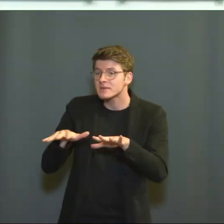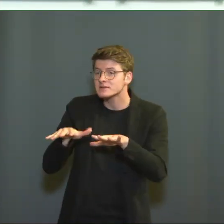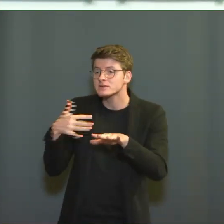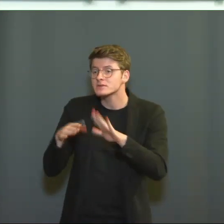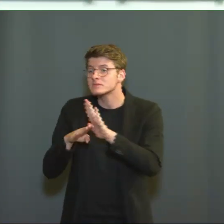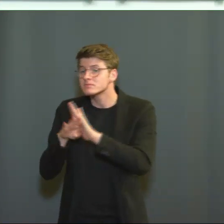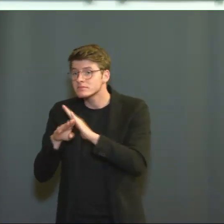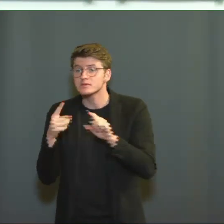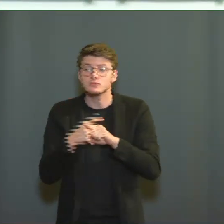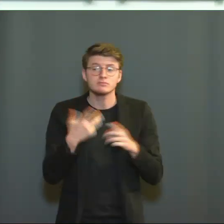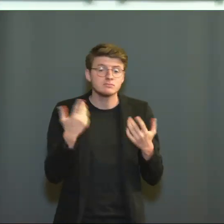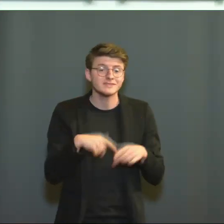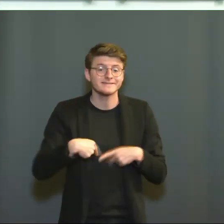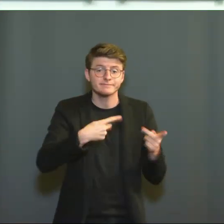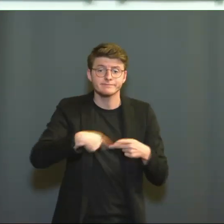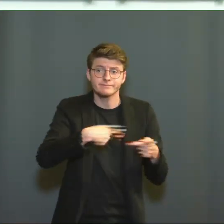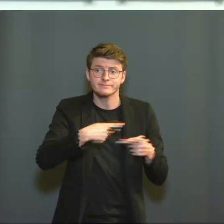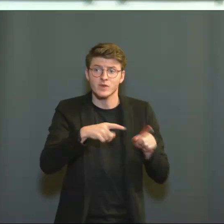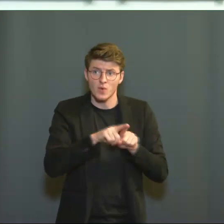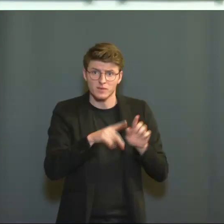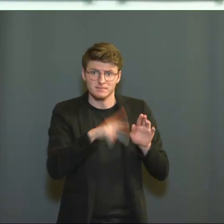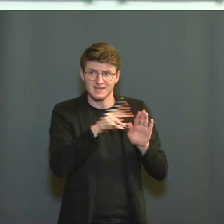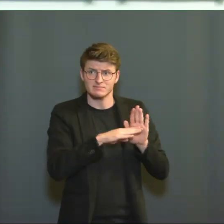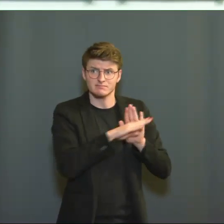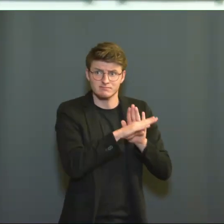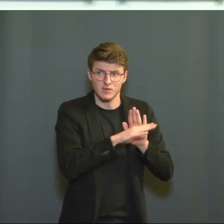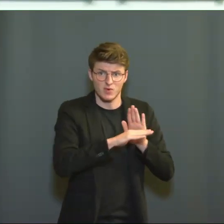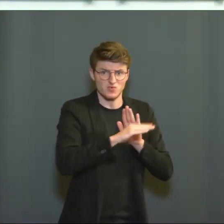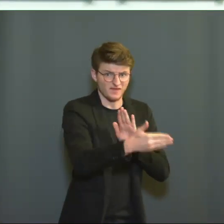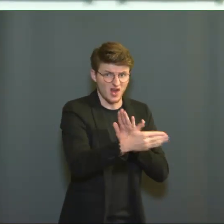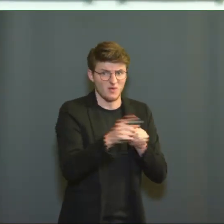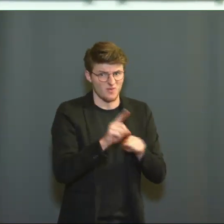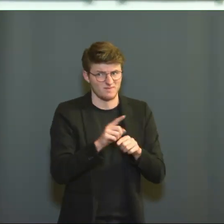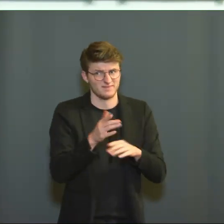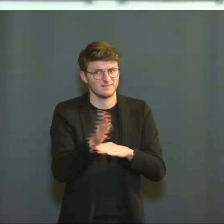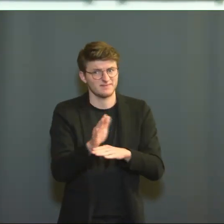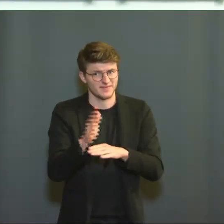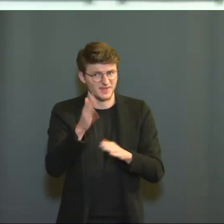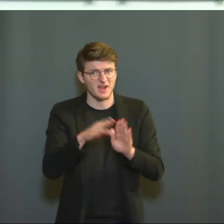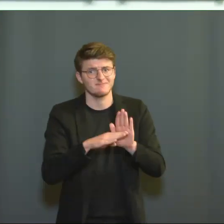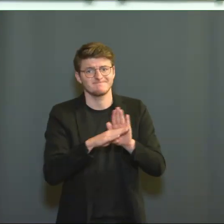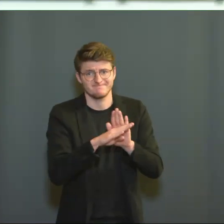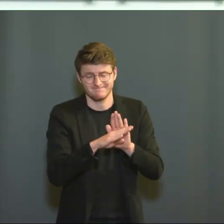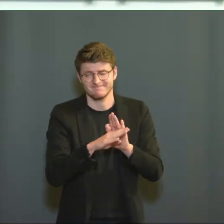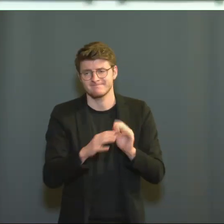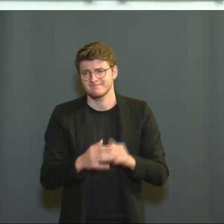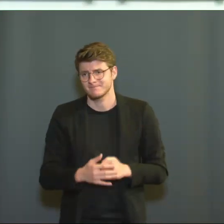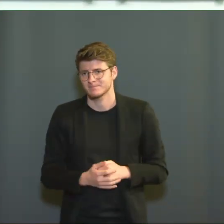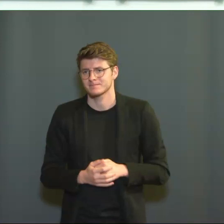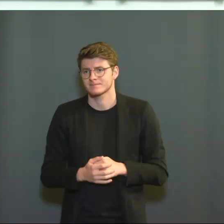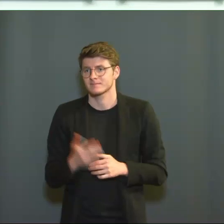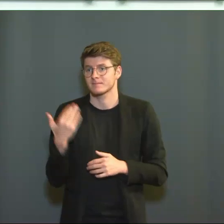stilaan ook in bijkomende overlijdens. Er worden recent ook wat meer uitbraken gemeld